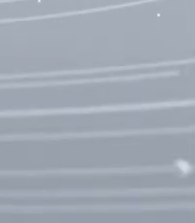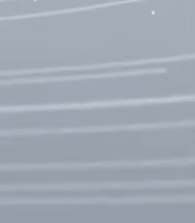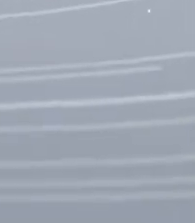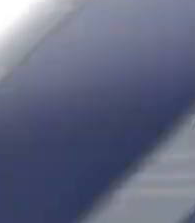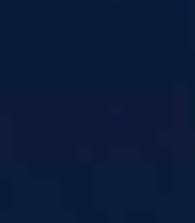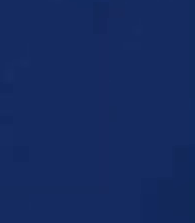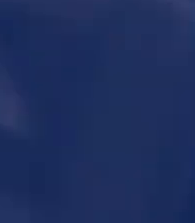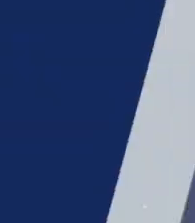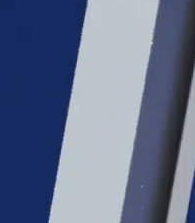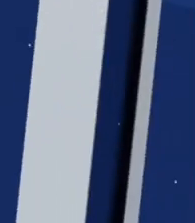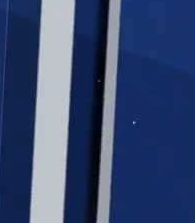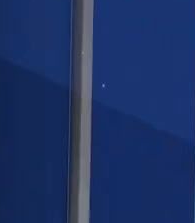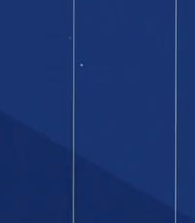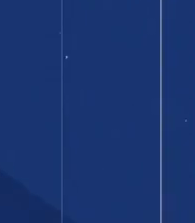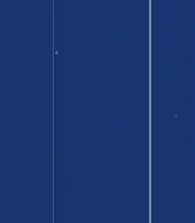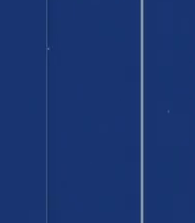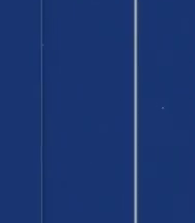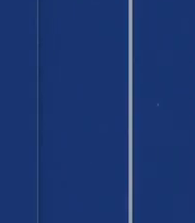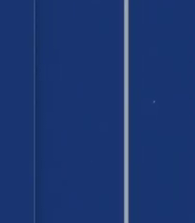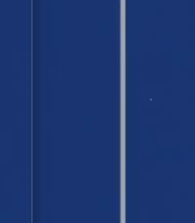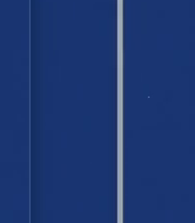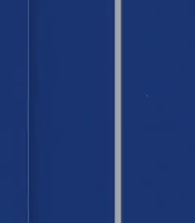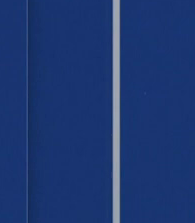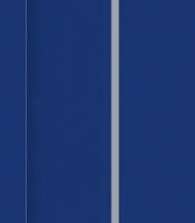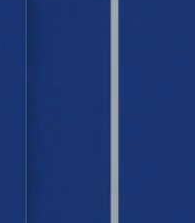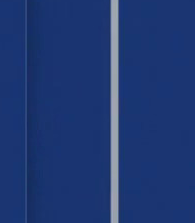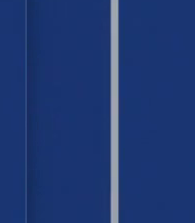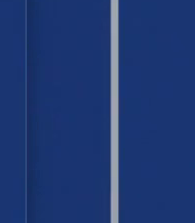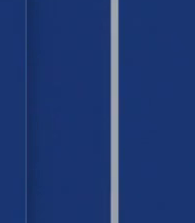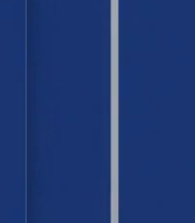으 으